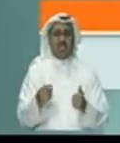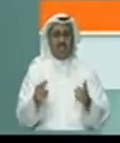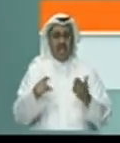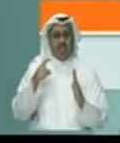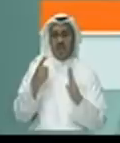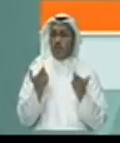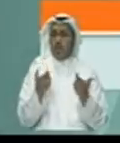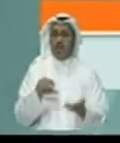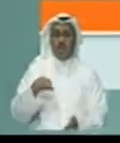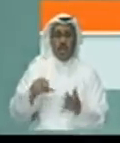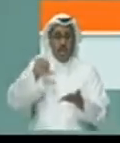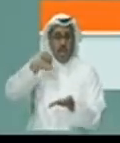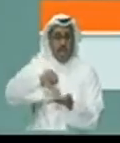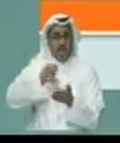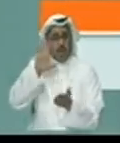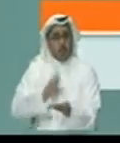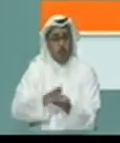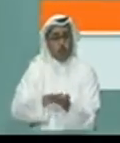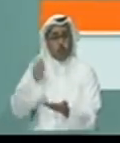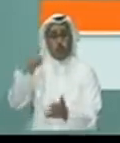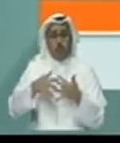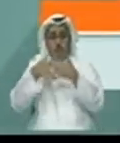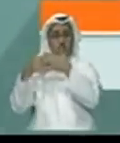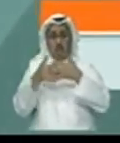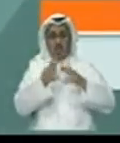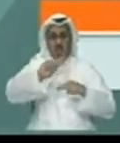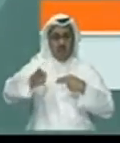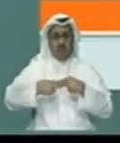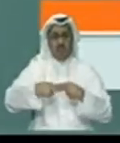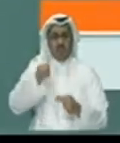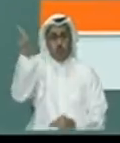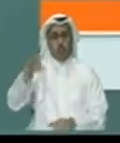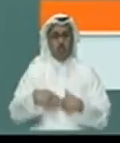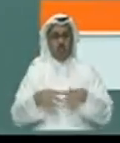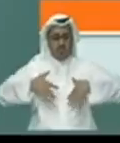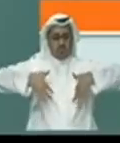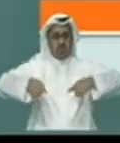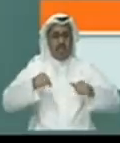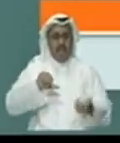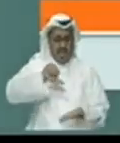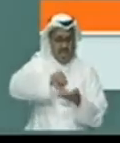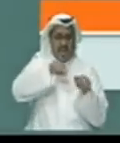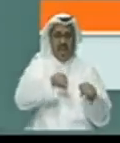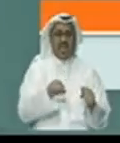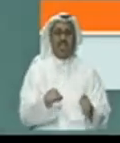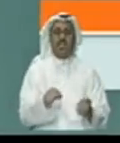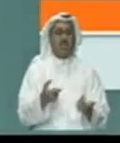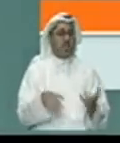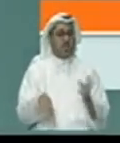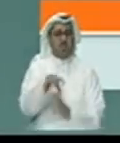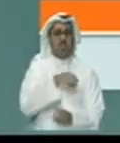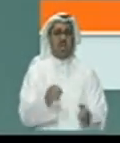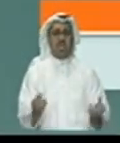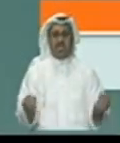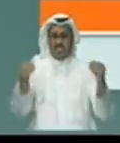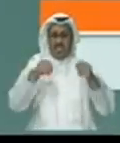حكم الملالي ويعني ورغبة في التغيير من الداخل الإيراني. فإيران تريد أن تشغل الشارع الإيراني